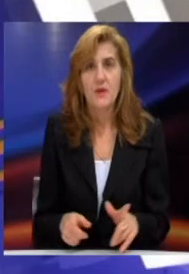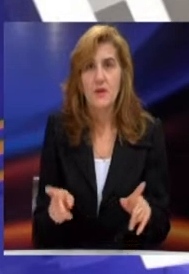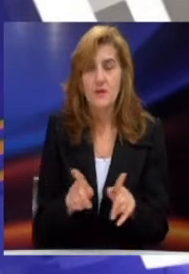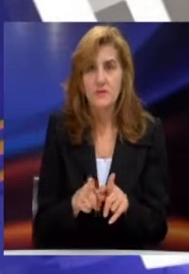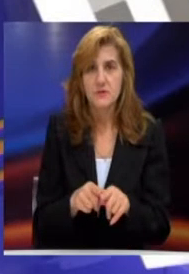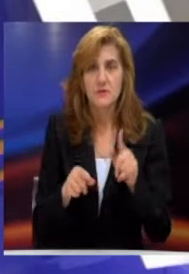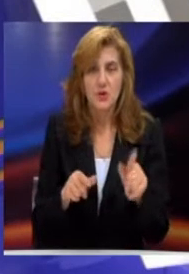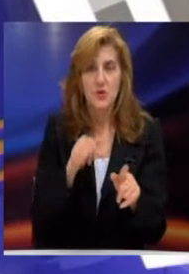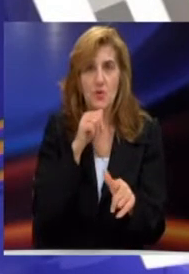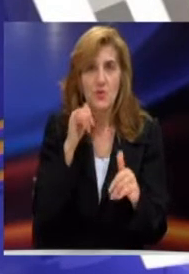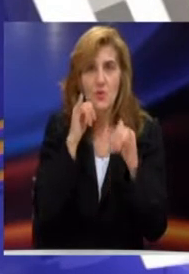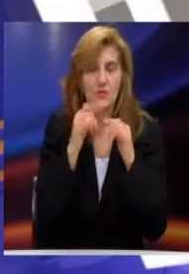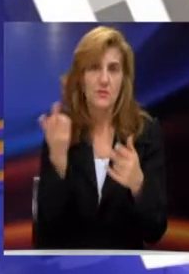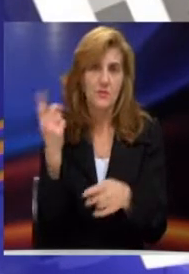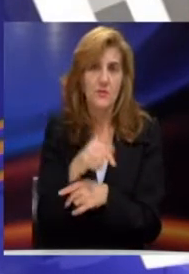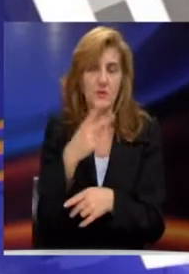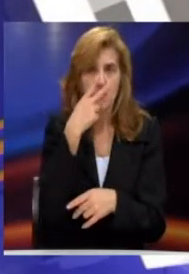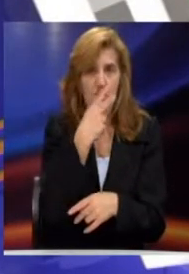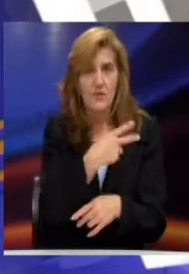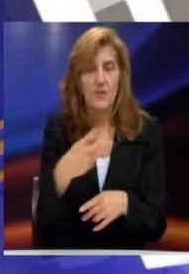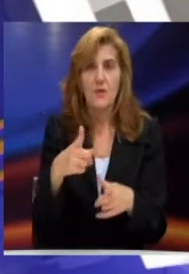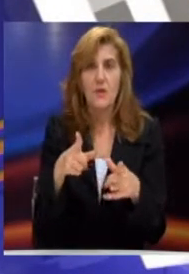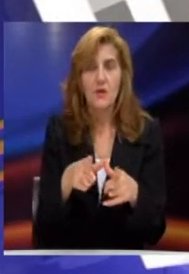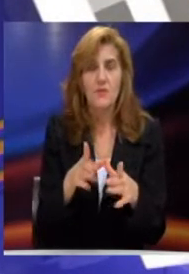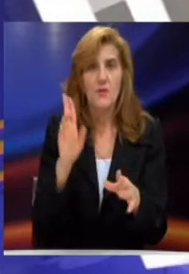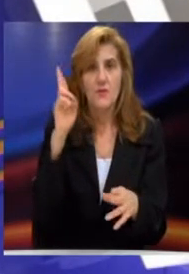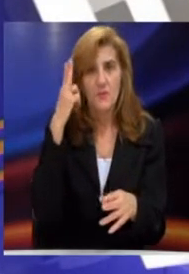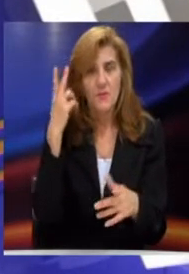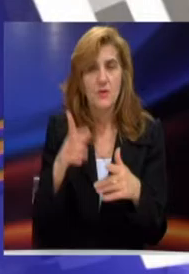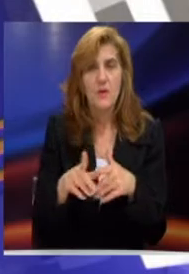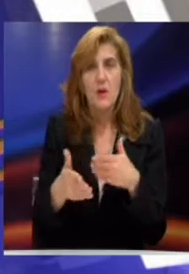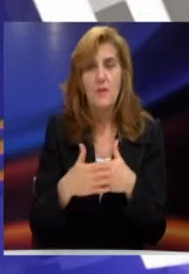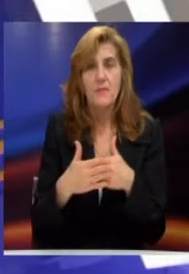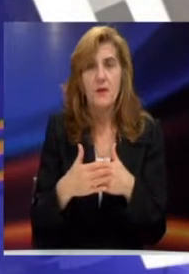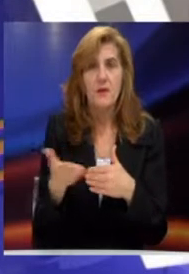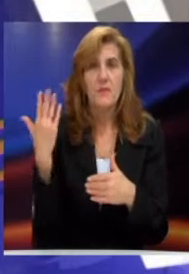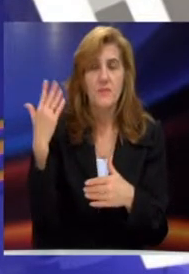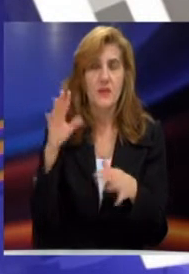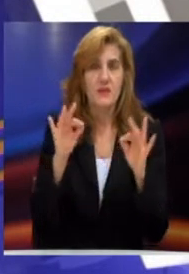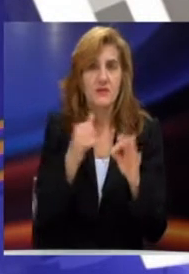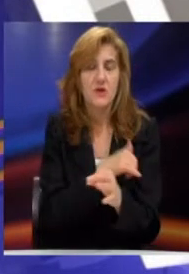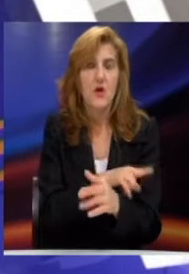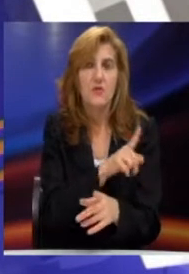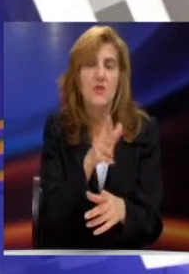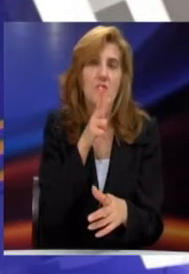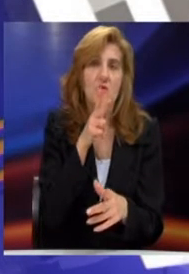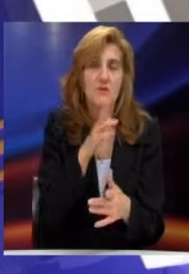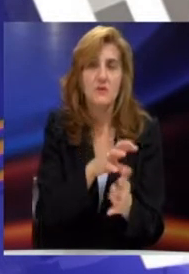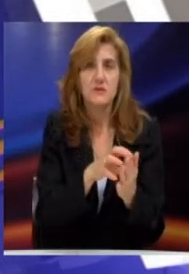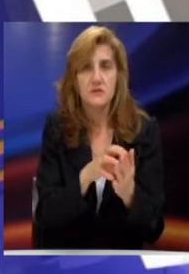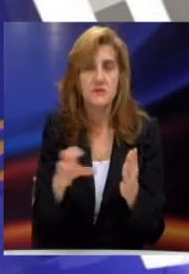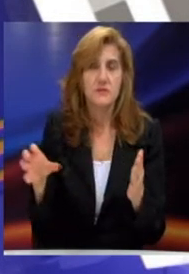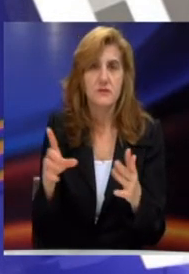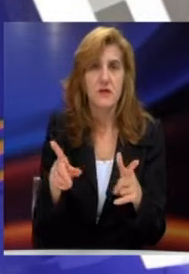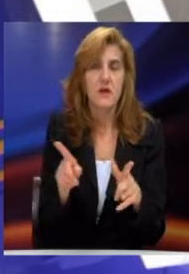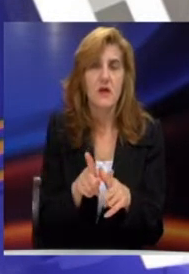Pisanica od srca je projekat turističke zajednice Koprivničko-križevačke županije pokrenut pre 10 godina sa ciljem slanja poruke mira i